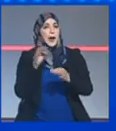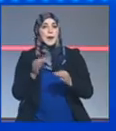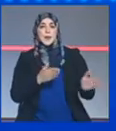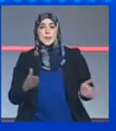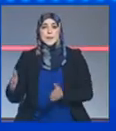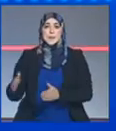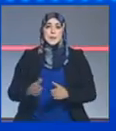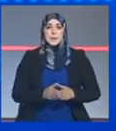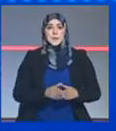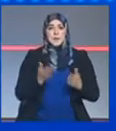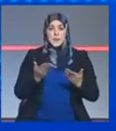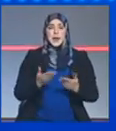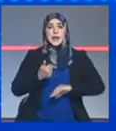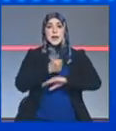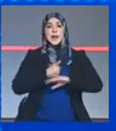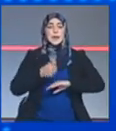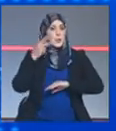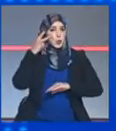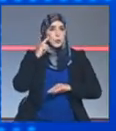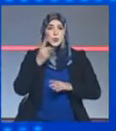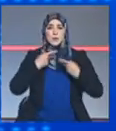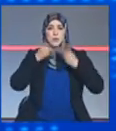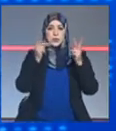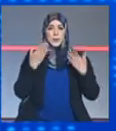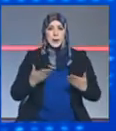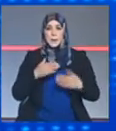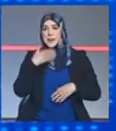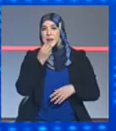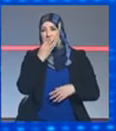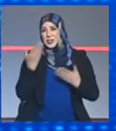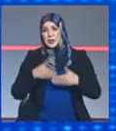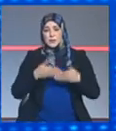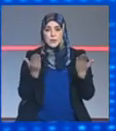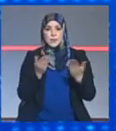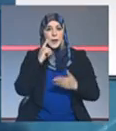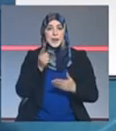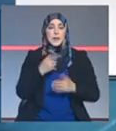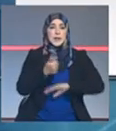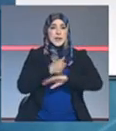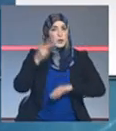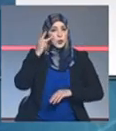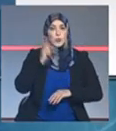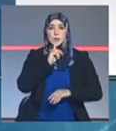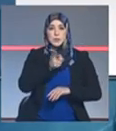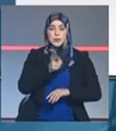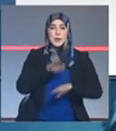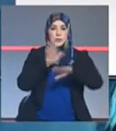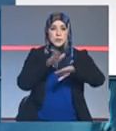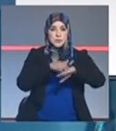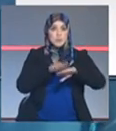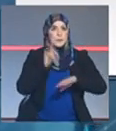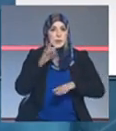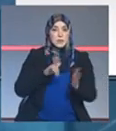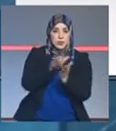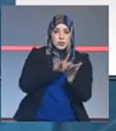وقد افادت رئاسه الجمهوريه في بلاغ اصدرته بعد ظهر اليوم هذا رئيس الجمهوريه قيس سعيد اشد تعليماته بتوجيه